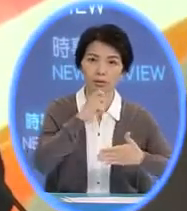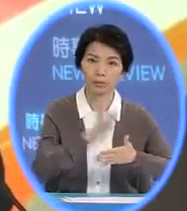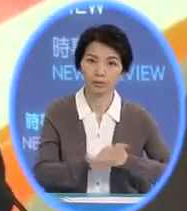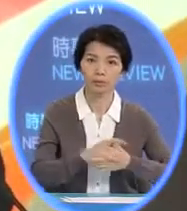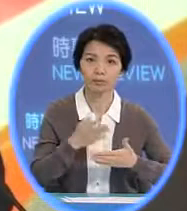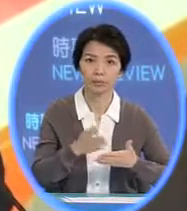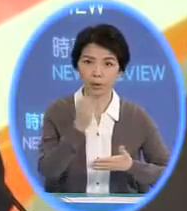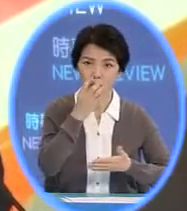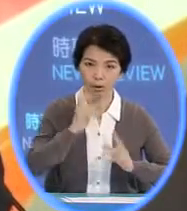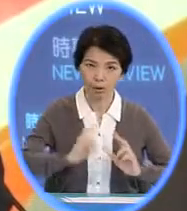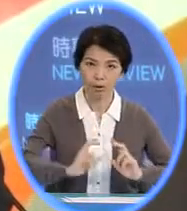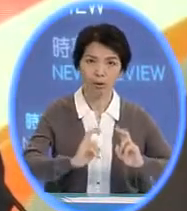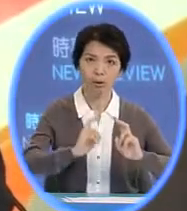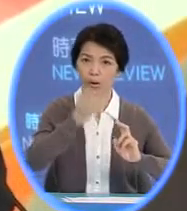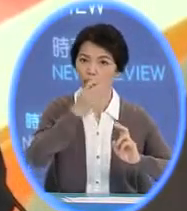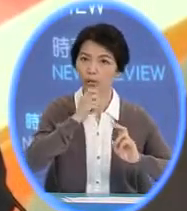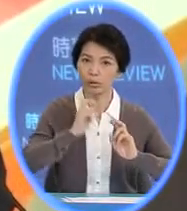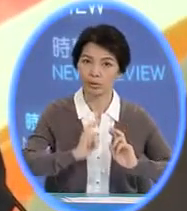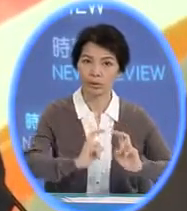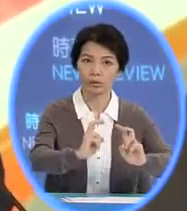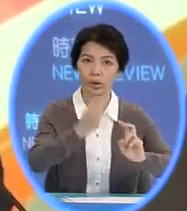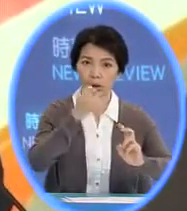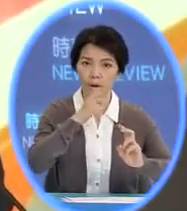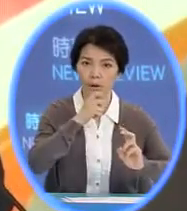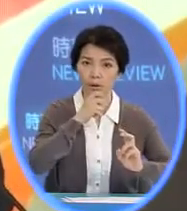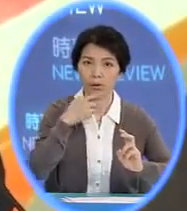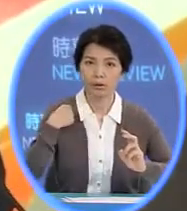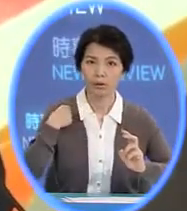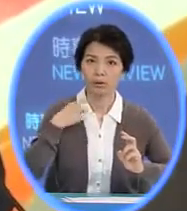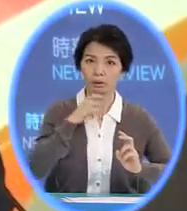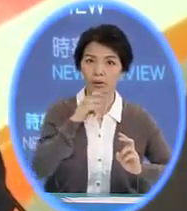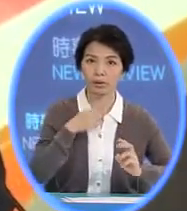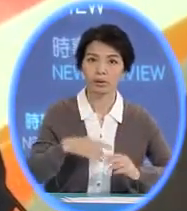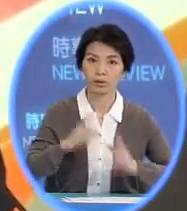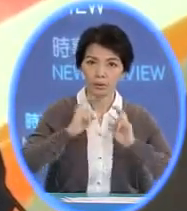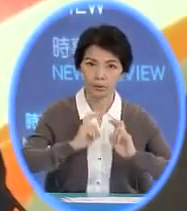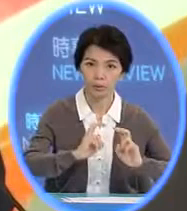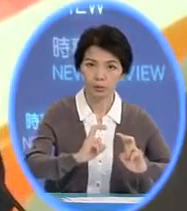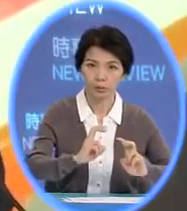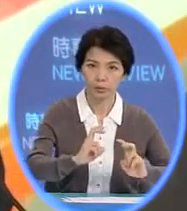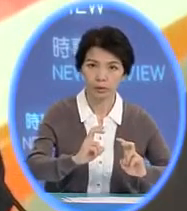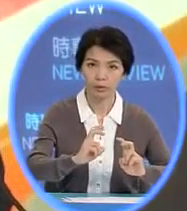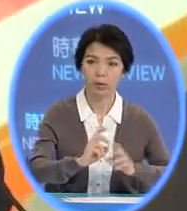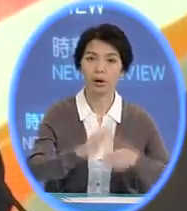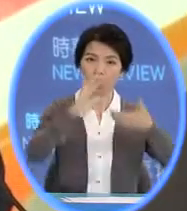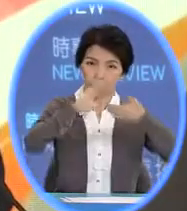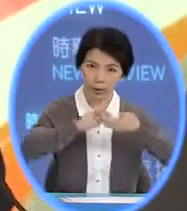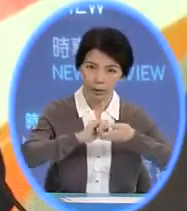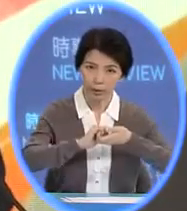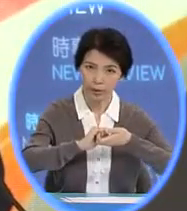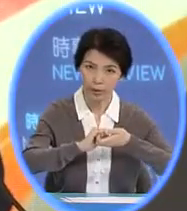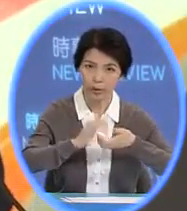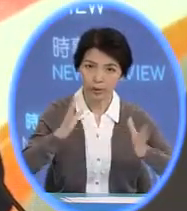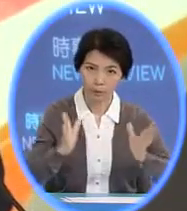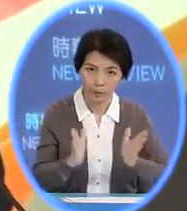港段正式开通，标志着香港与国家高铁网实现无缝的对接，大大缩短